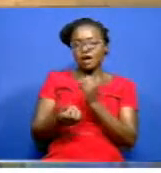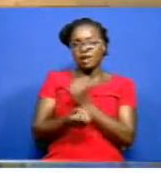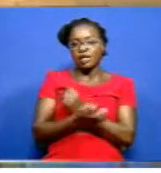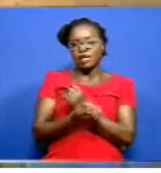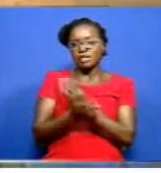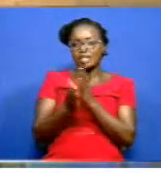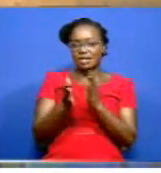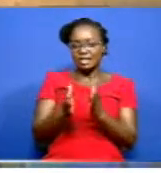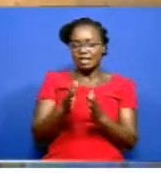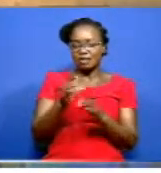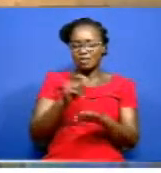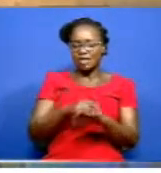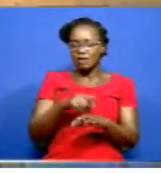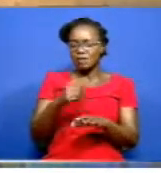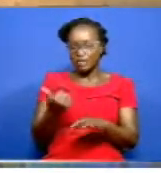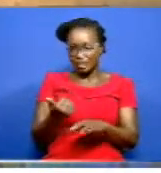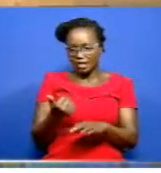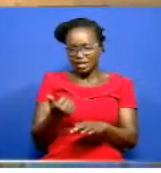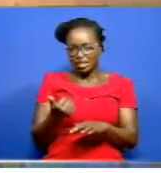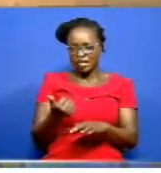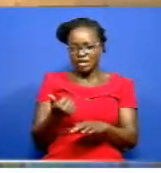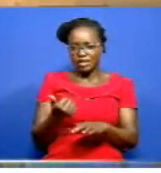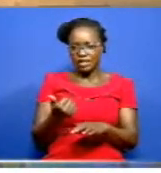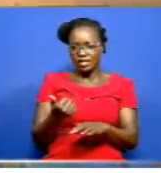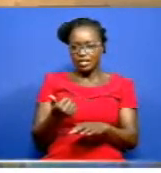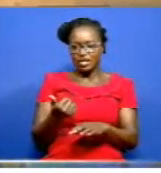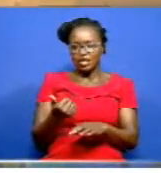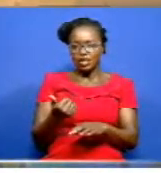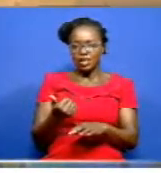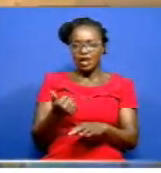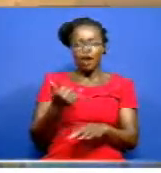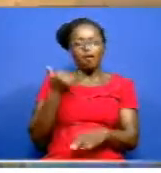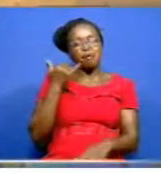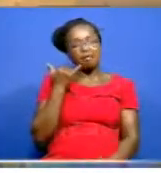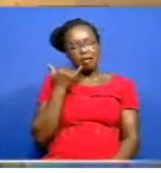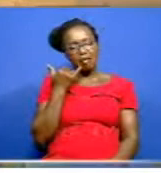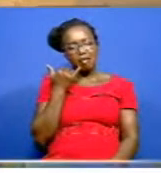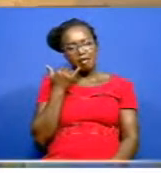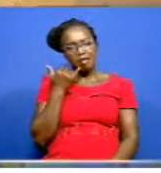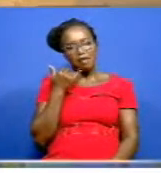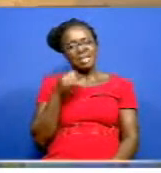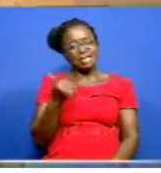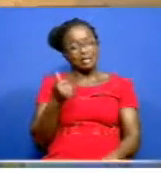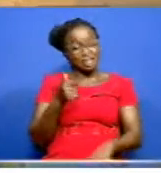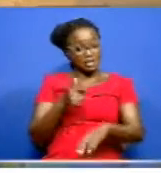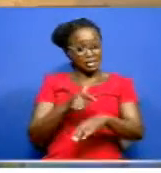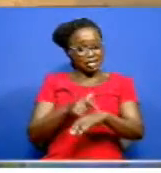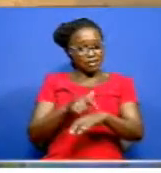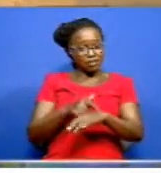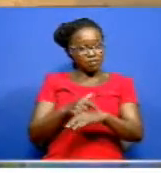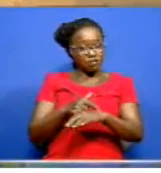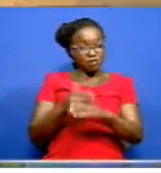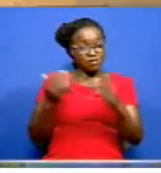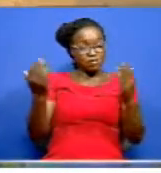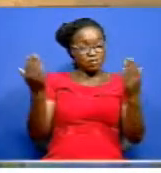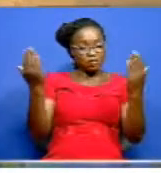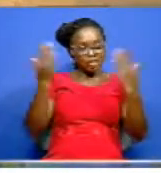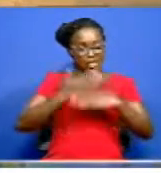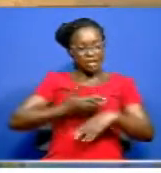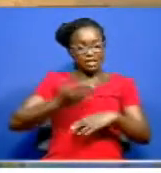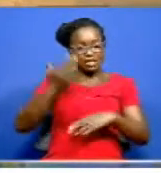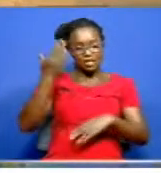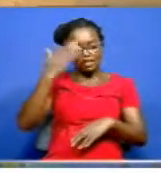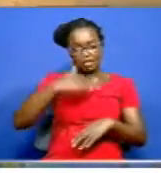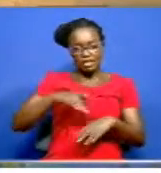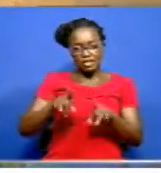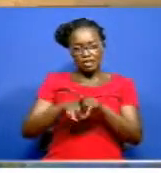anytime 24/7 wenye wanaweza wapigia simu any time of the day, any time of the night. Alafu